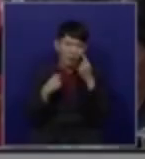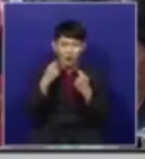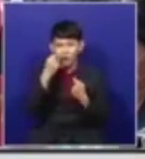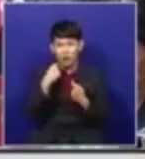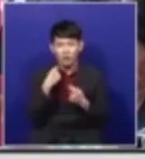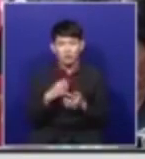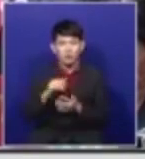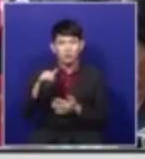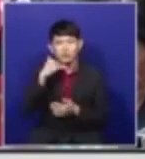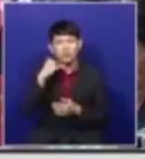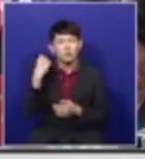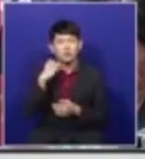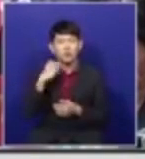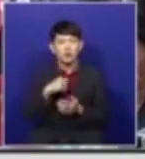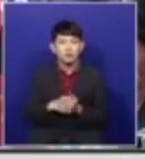เบอร์โทรมาหาผมทุกวันนี้ก็ฝากนี่เข้าใจว่านั่งรอฟังหน้าจอเต็มเลยจันทร์สุรินทร์พูดเรื่องกองทุนประกันสังคมให้หน่อยท่านครับ